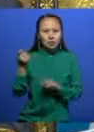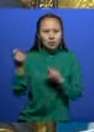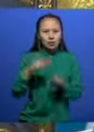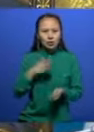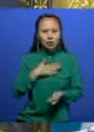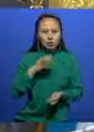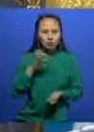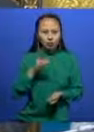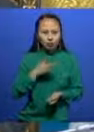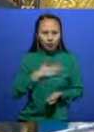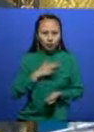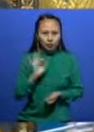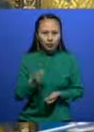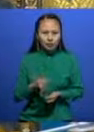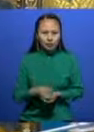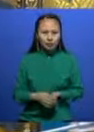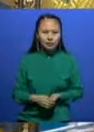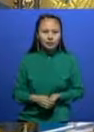өзімізде ғой.